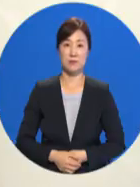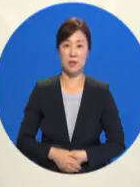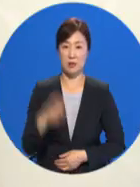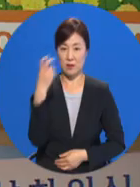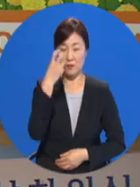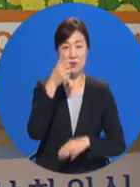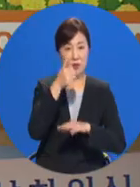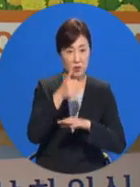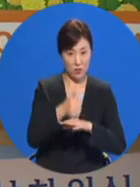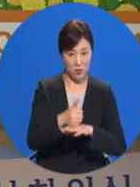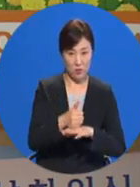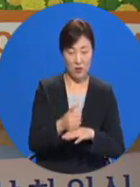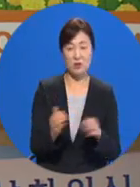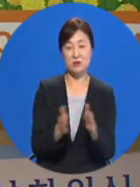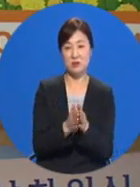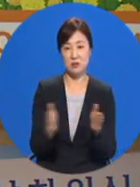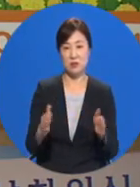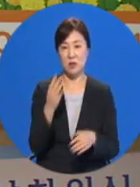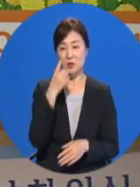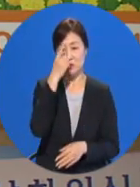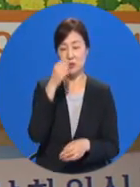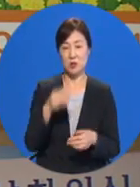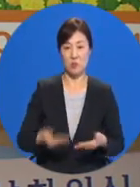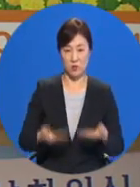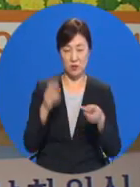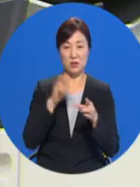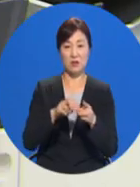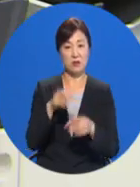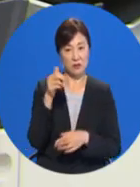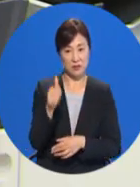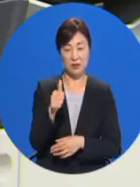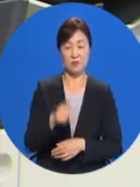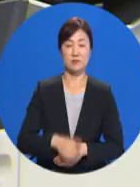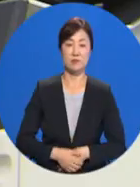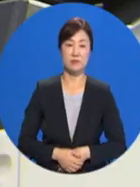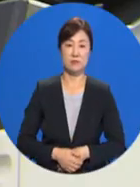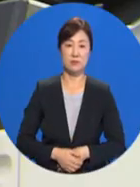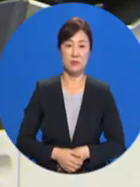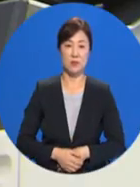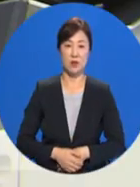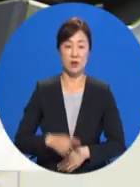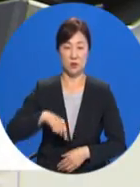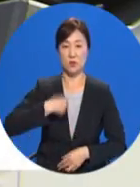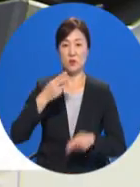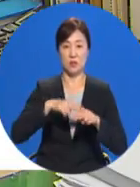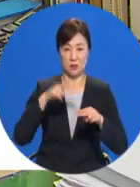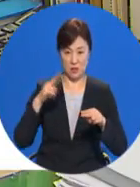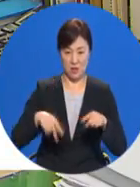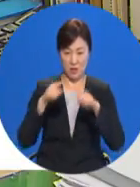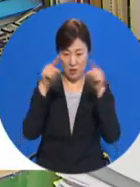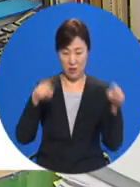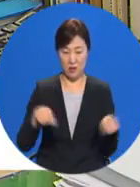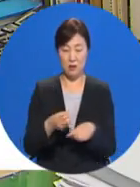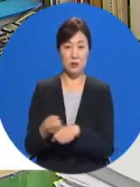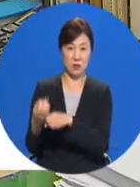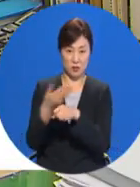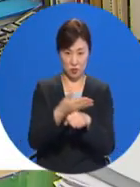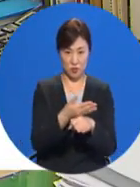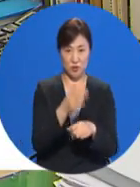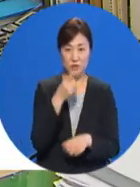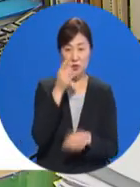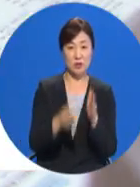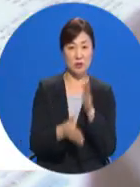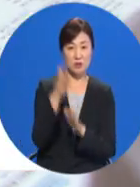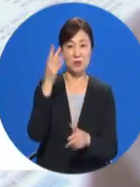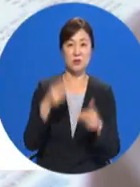감사원 감사 결과로 촉발된 순천시 자원봉사센터장 문제. 센터장이 자진 사퇴서를 제출함에 따라 순천시는 지난